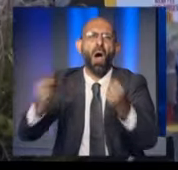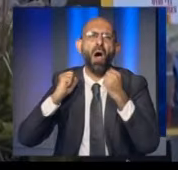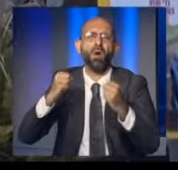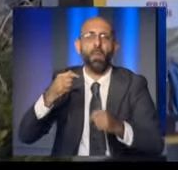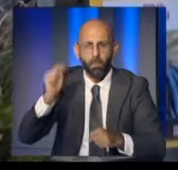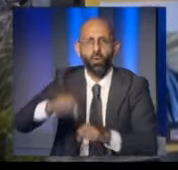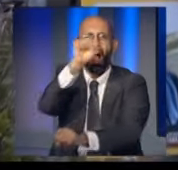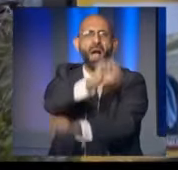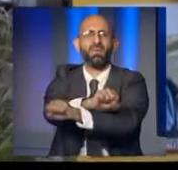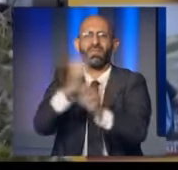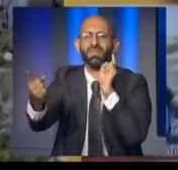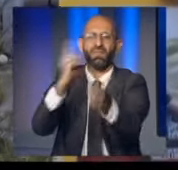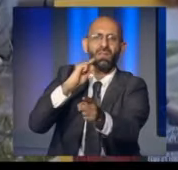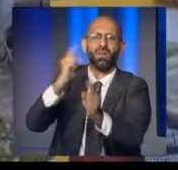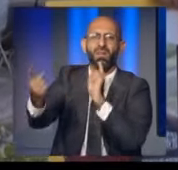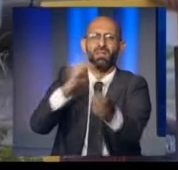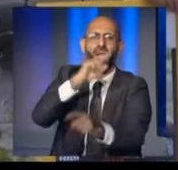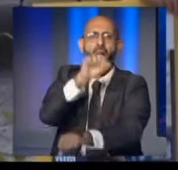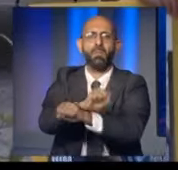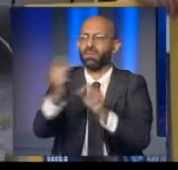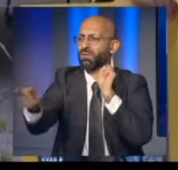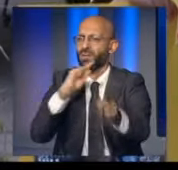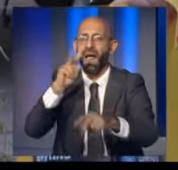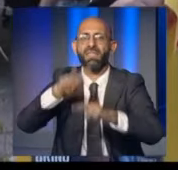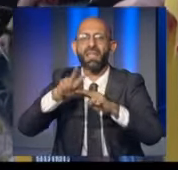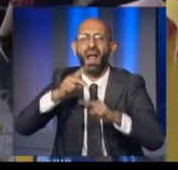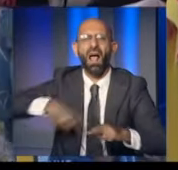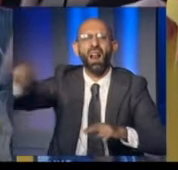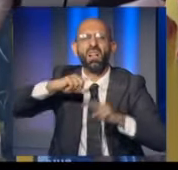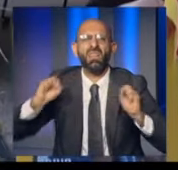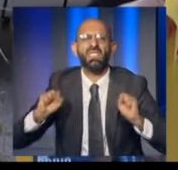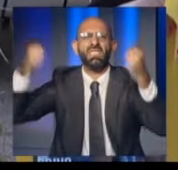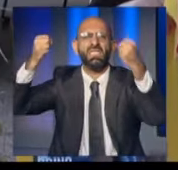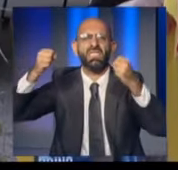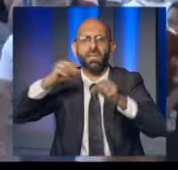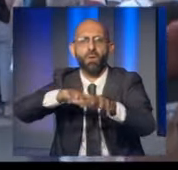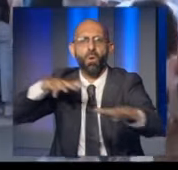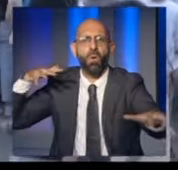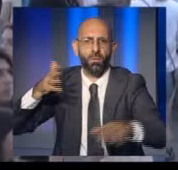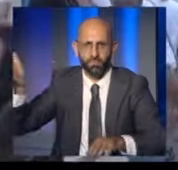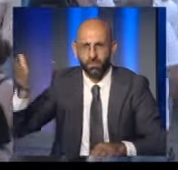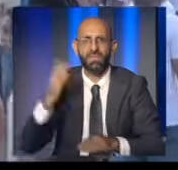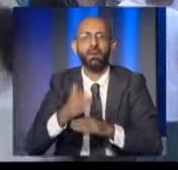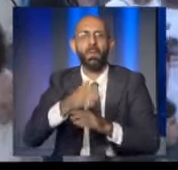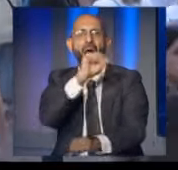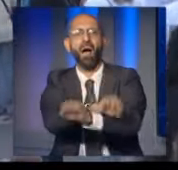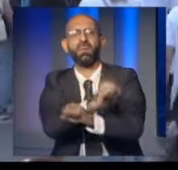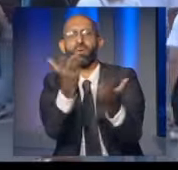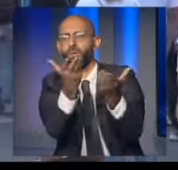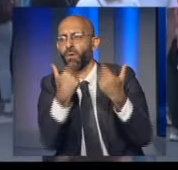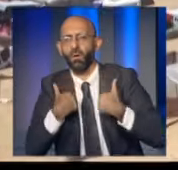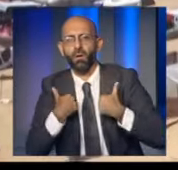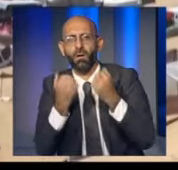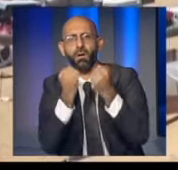المحتلة مطالبين بصفقة تبادل وعزل نتنياهو. على الصعيد الإنساني، تتواتر التحذيرات الدولية من شبح